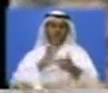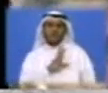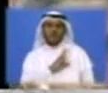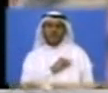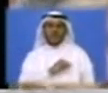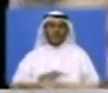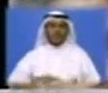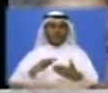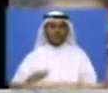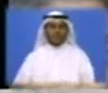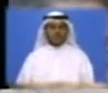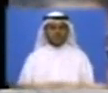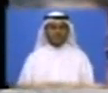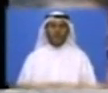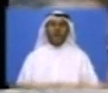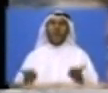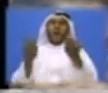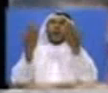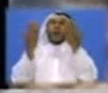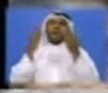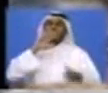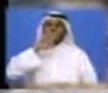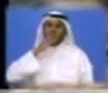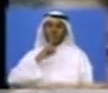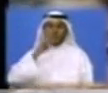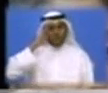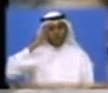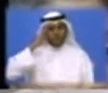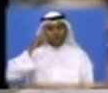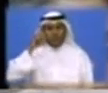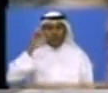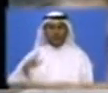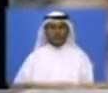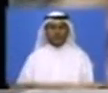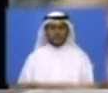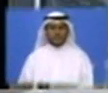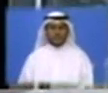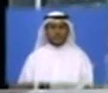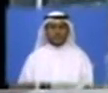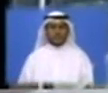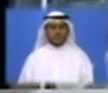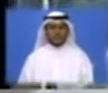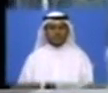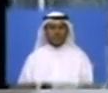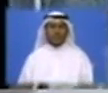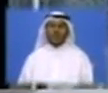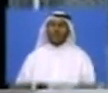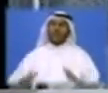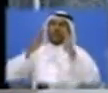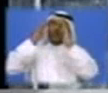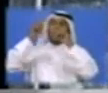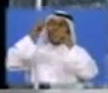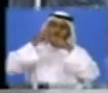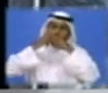الفلسطينيه والحمد لله والله ما حدا ساعدنا الحمد لله الله الله يعطيها يا رب دوله الكويت هيها اللي ساعدتنا واعطتنا الف شكر لدوله